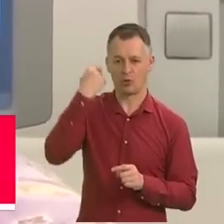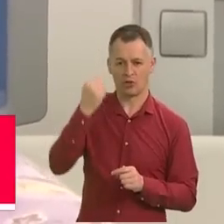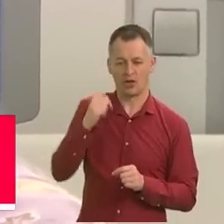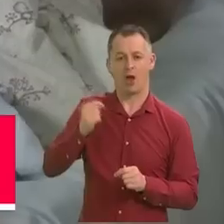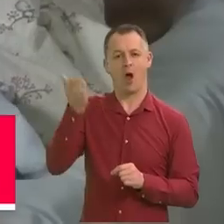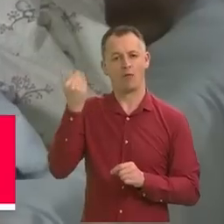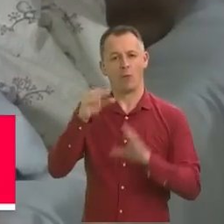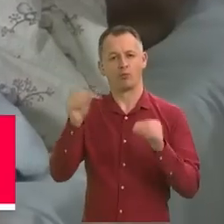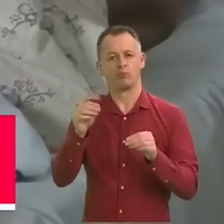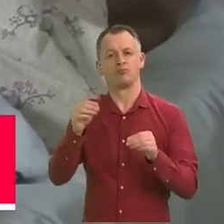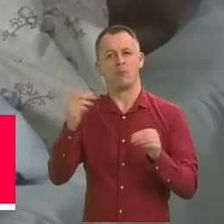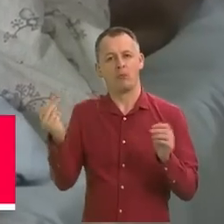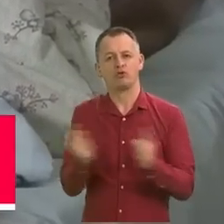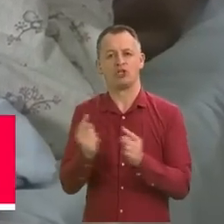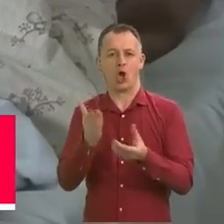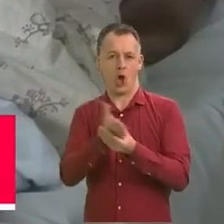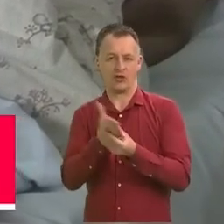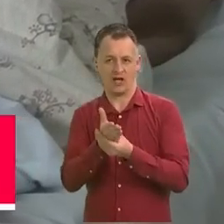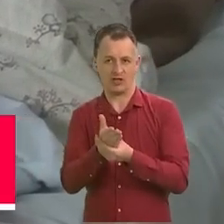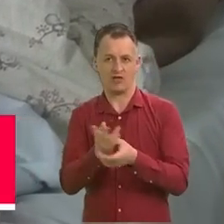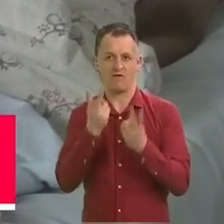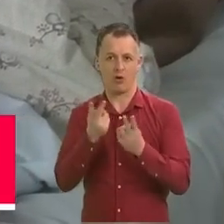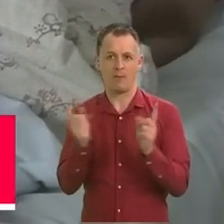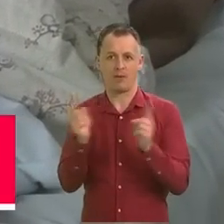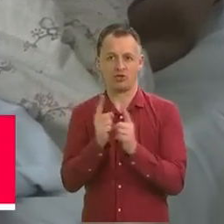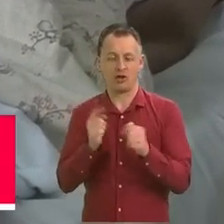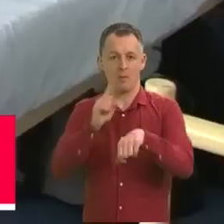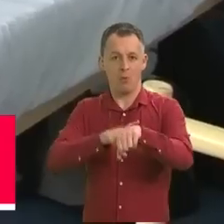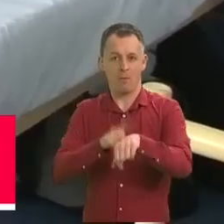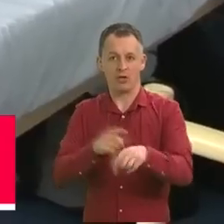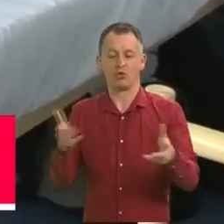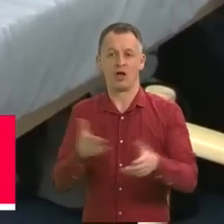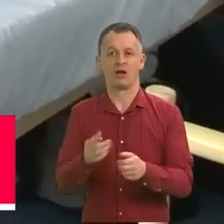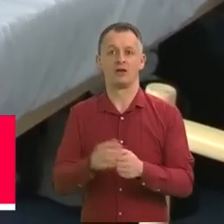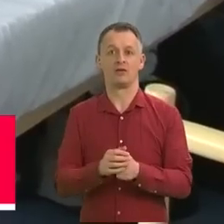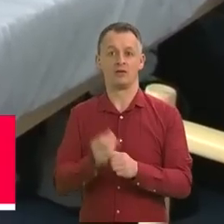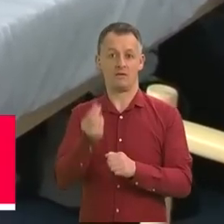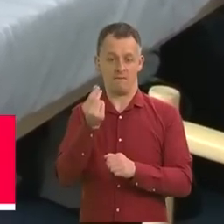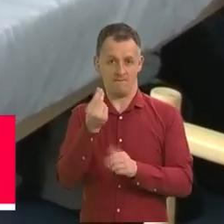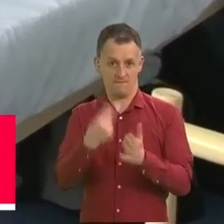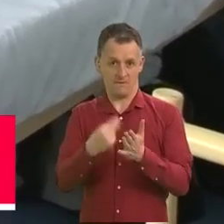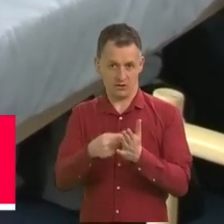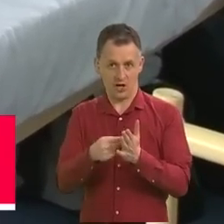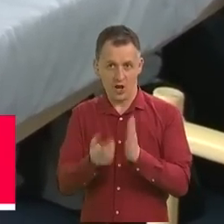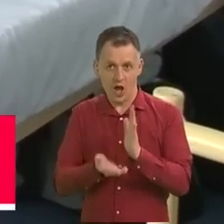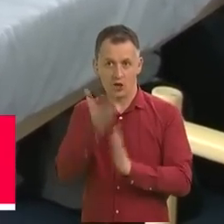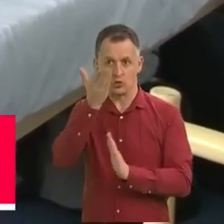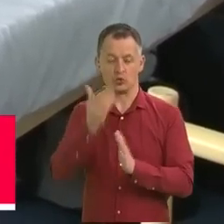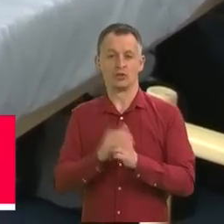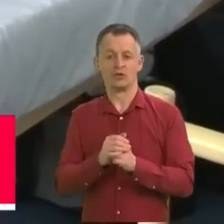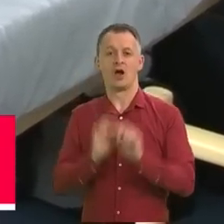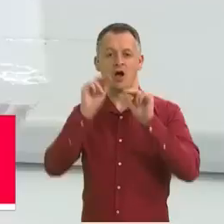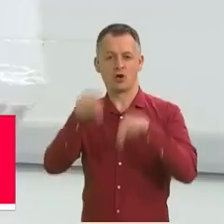cu valori evident mai mici, în momentul în care valoarea salariului minim brutar a crescut,